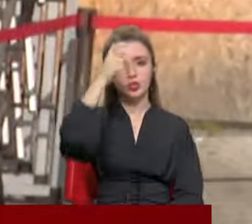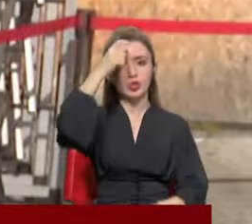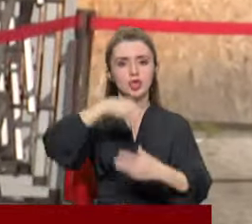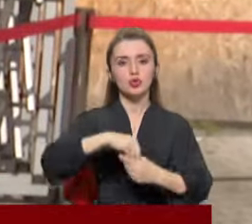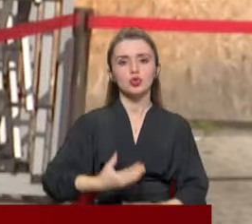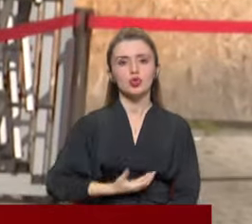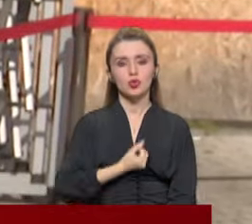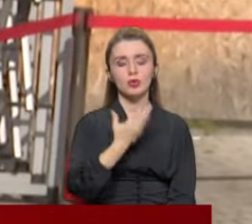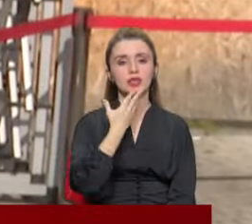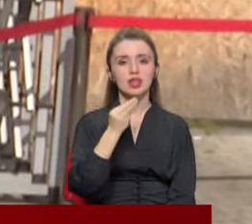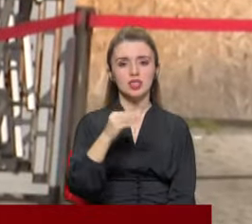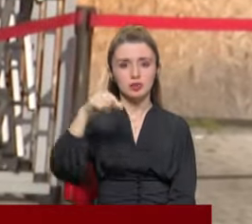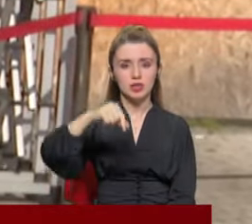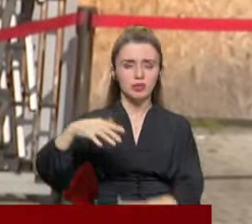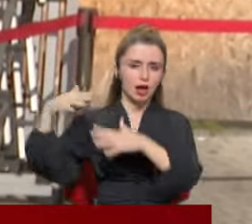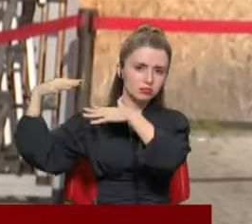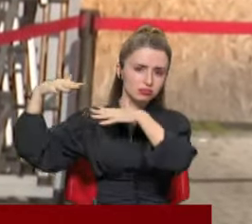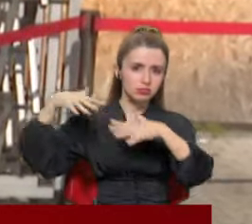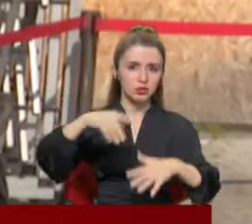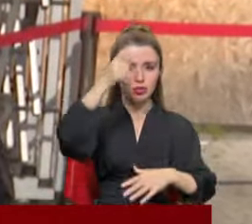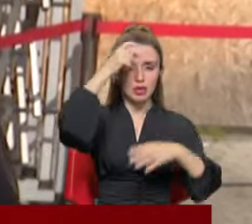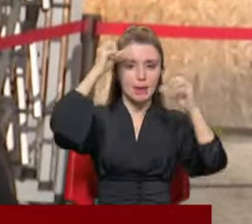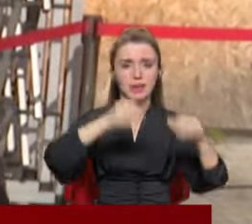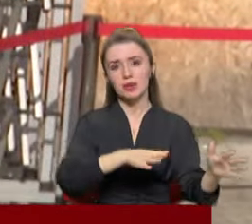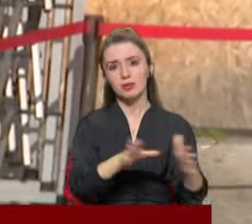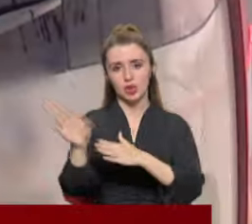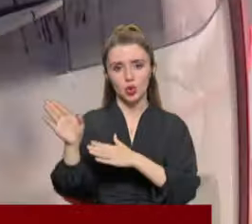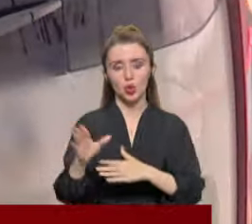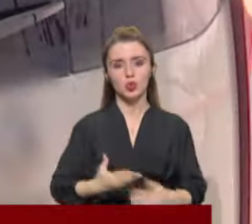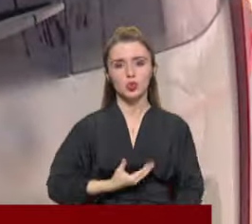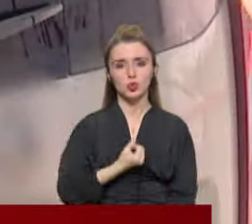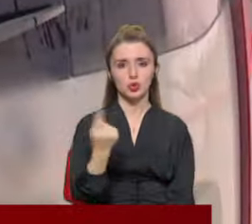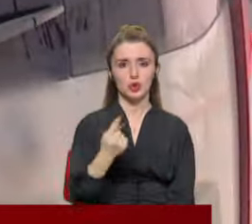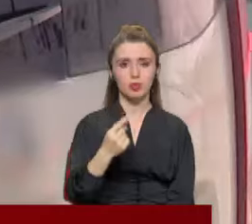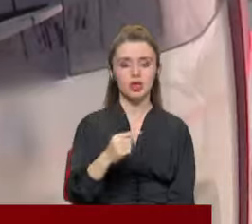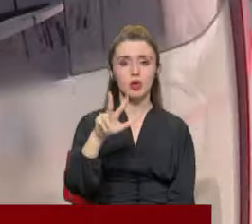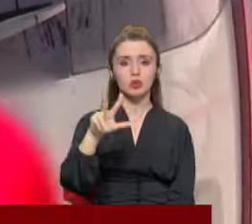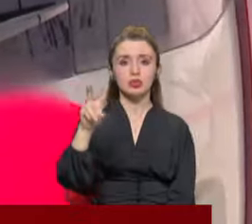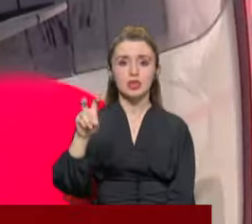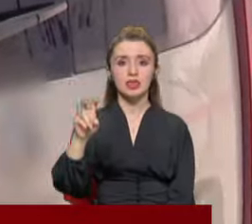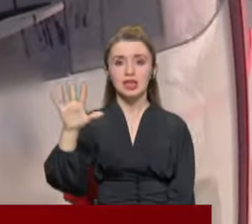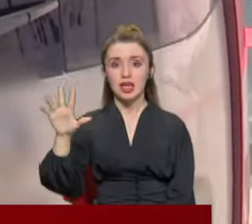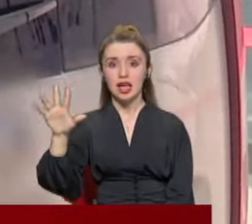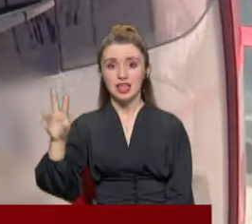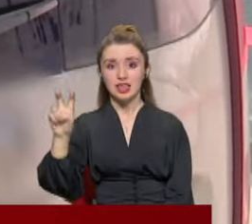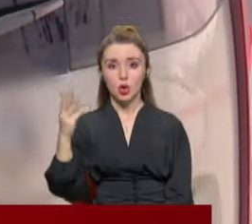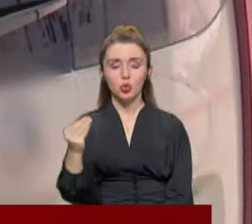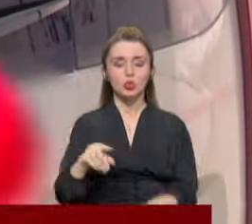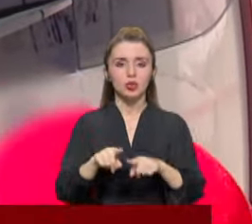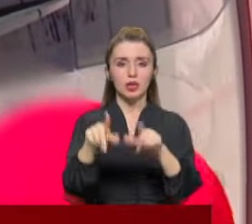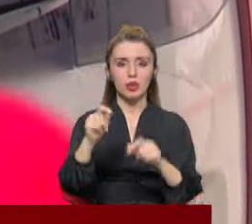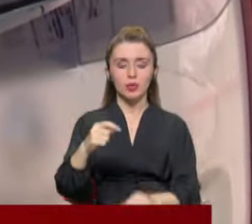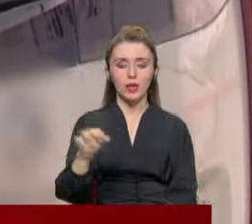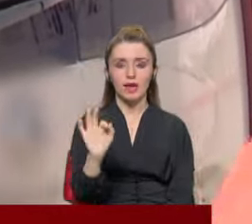Bir de gençlerimiz şu an akın akın ülkeden gidiyor. Bu daha da üzücü bir şey. 38'den 52'ye çıktı. Siz biliyor musunuz? Takip ediyorum, evet.